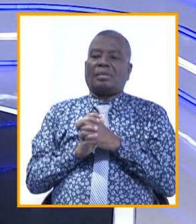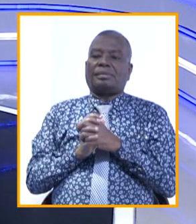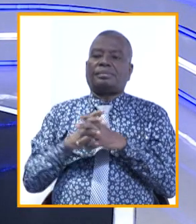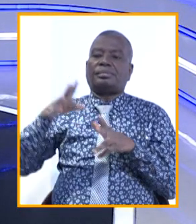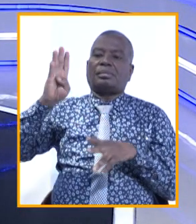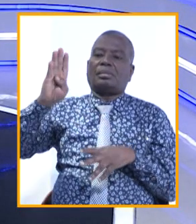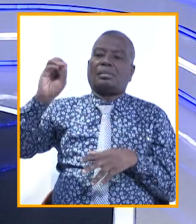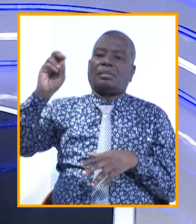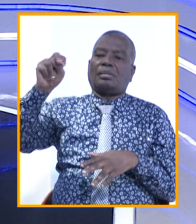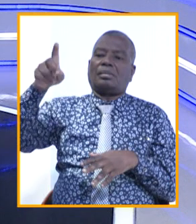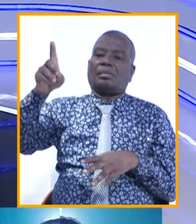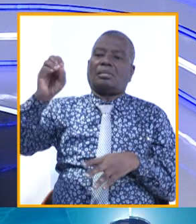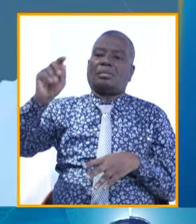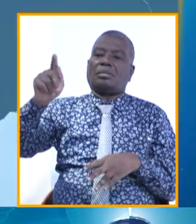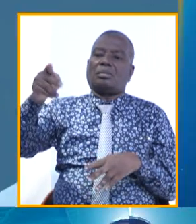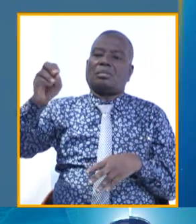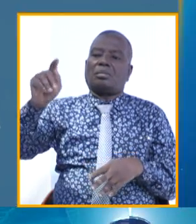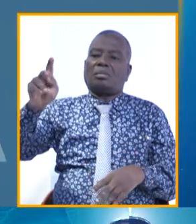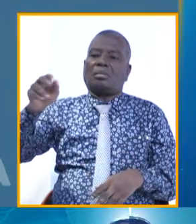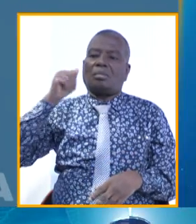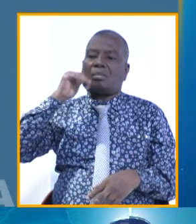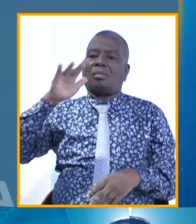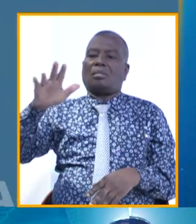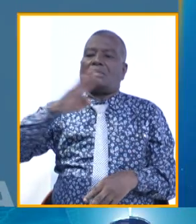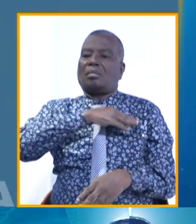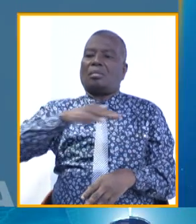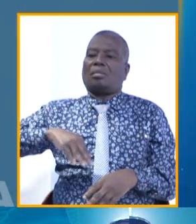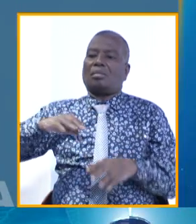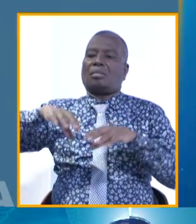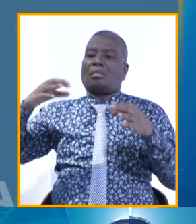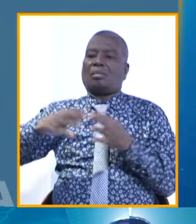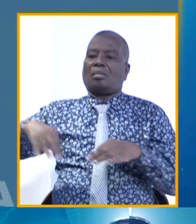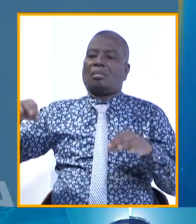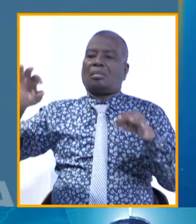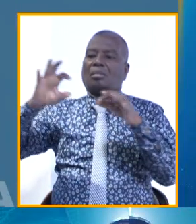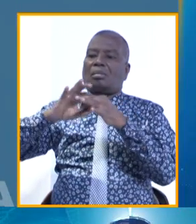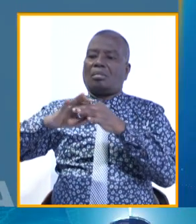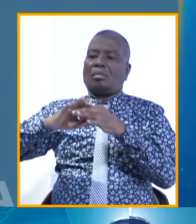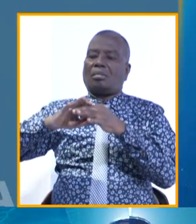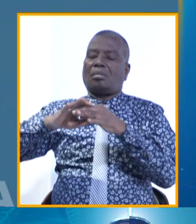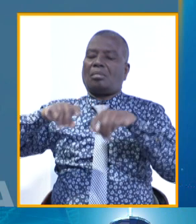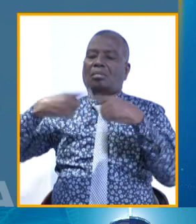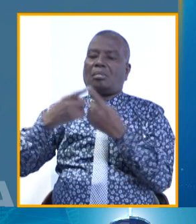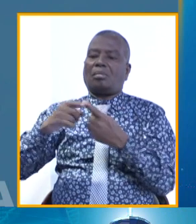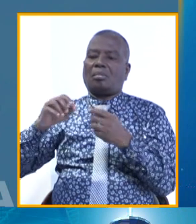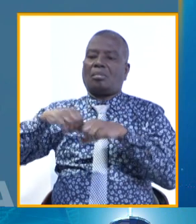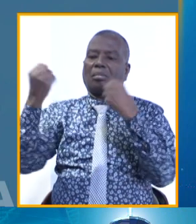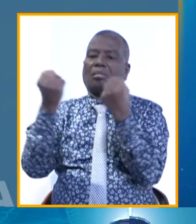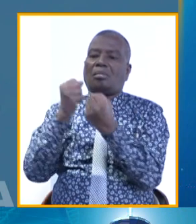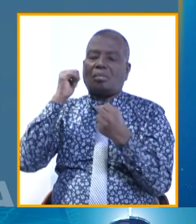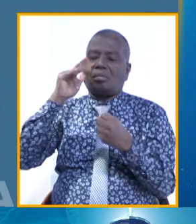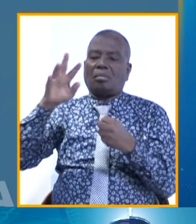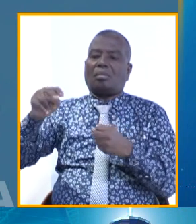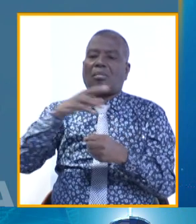Bondoukou, dans la région nord-est du pays, les femmes membres de la Fédération des groupements et associations féminins de